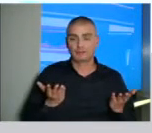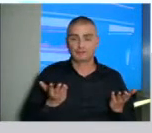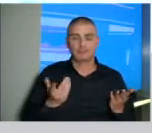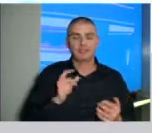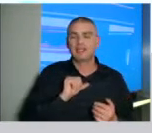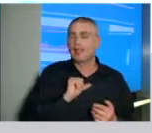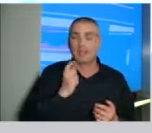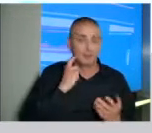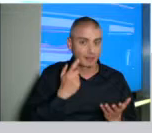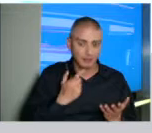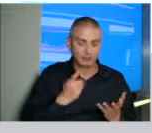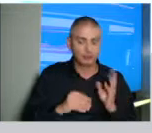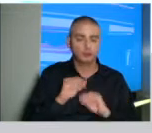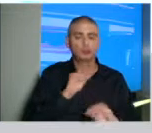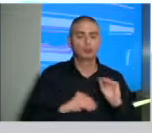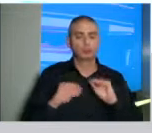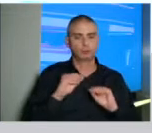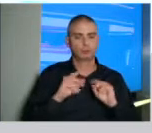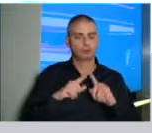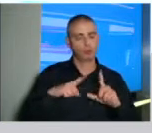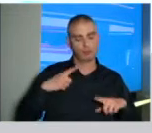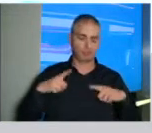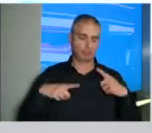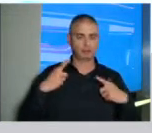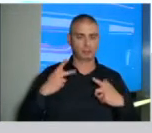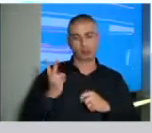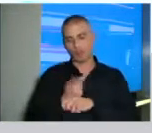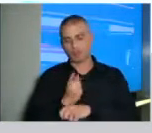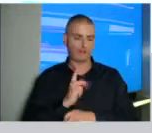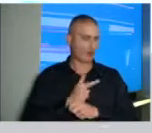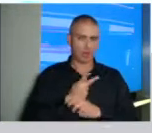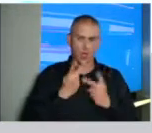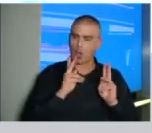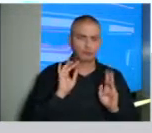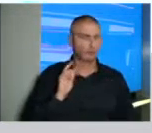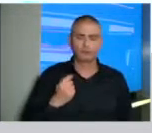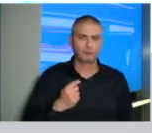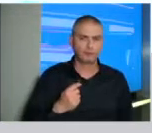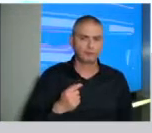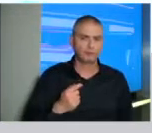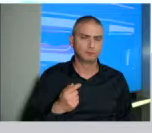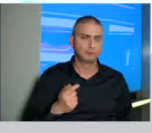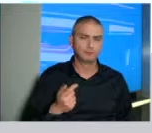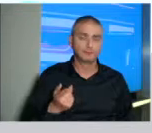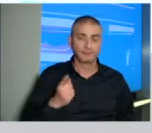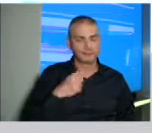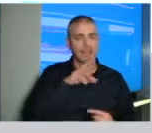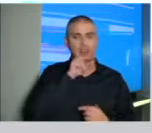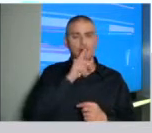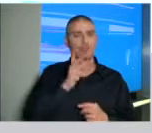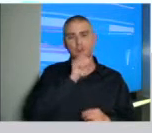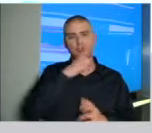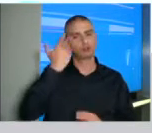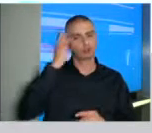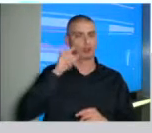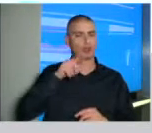הכי פתטי בזה זה השימוש המתנשא בנורמלי ולא נורמלי, לא חשוב כלפי מה, כי ההתבטאויות הישנות